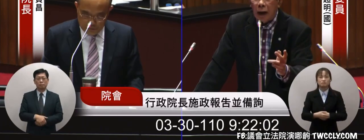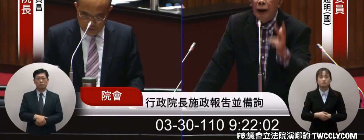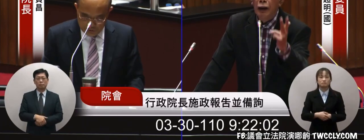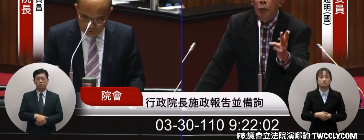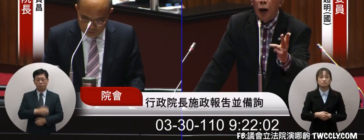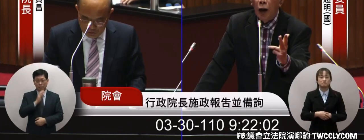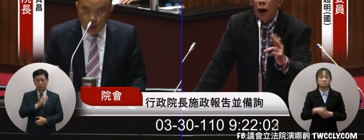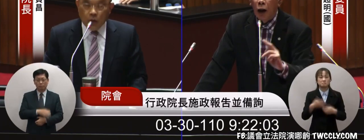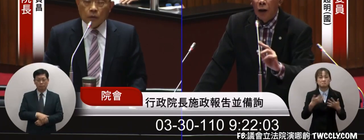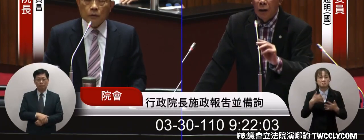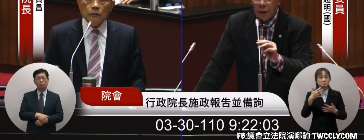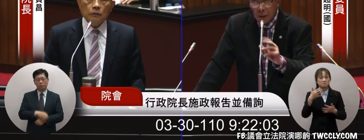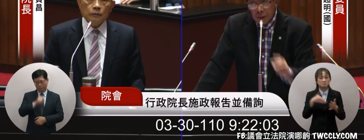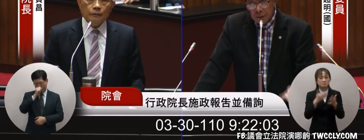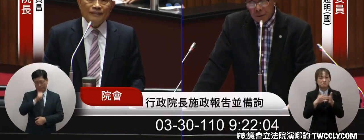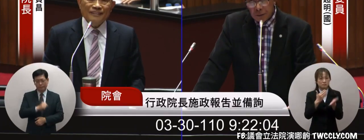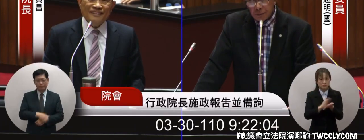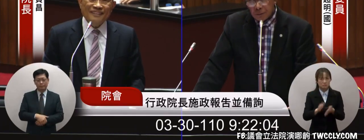困難這樣好嗎好